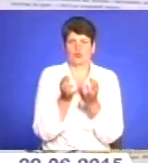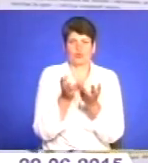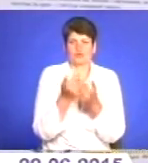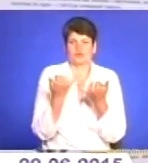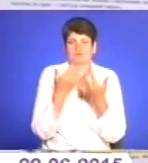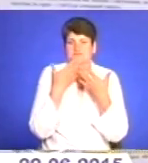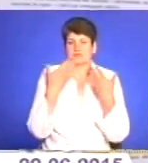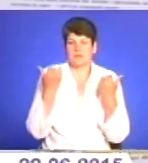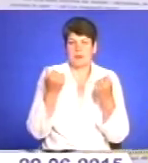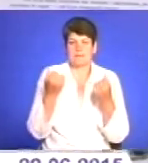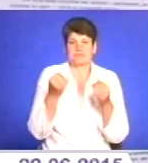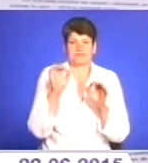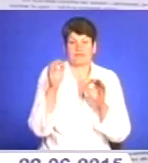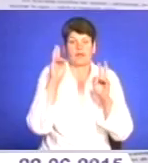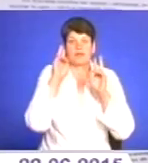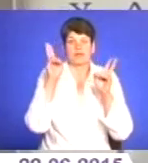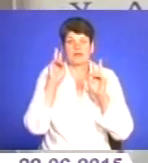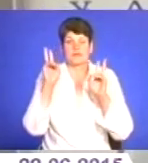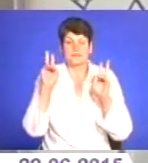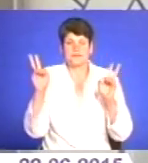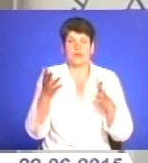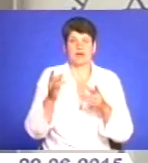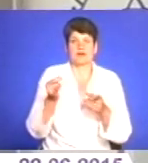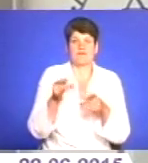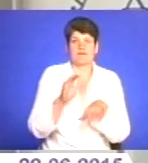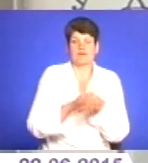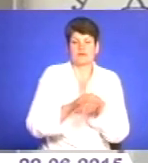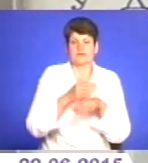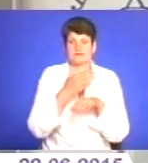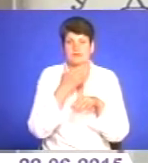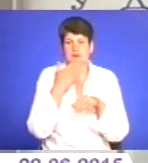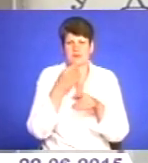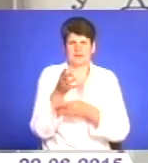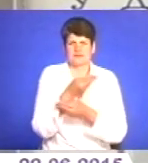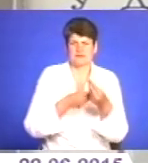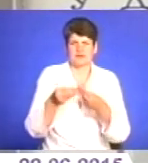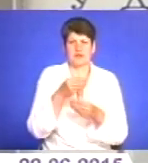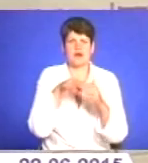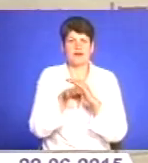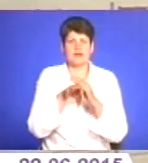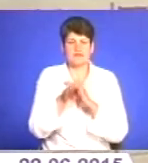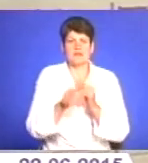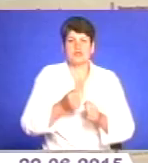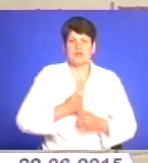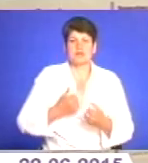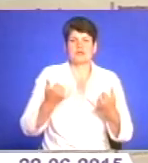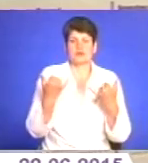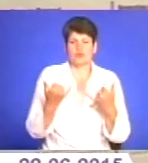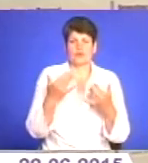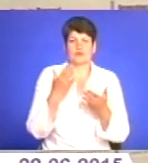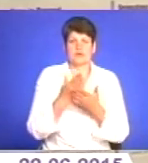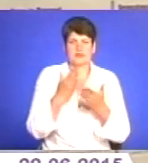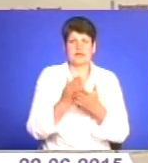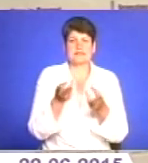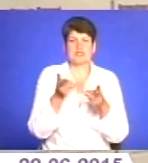досі. Білі плями, неперевірені цифри, необґрунтовані факти, сфальсифіковані архіви. На жаль, саме такою нерозгаданою